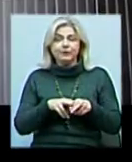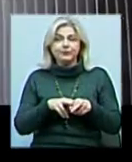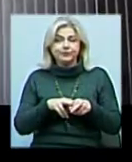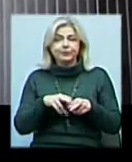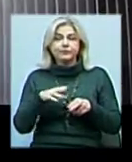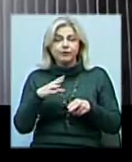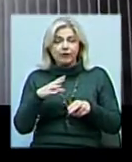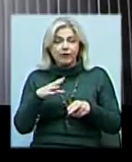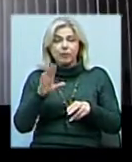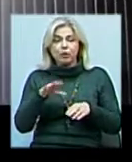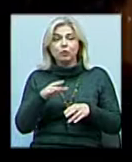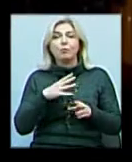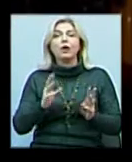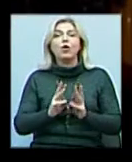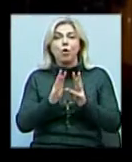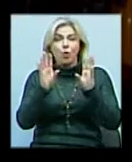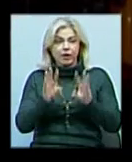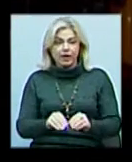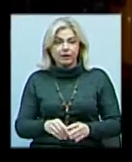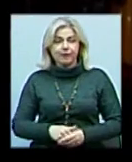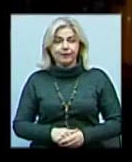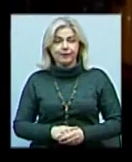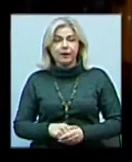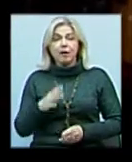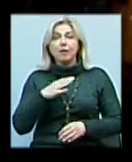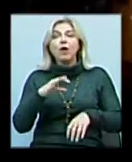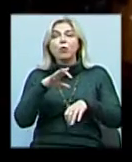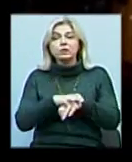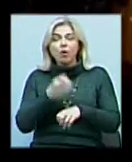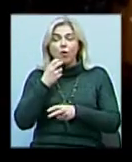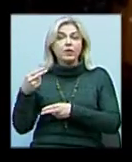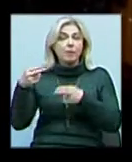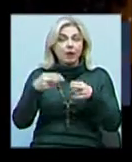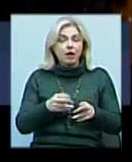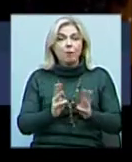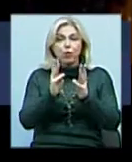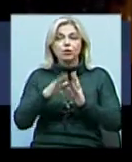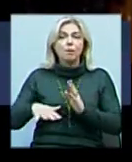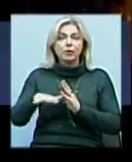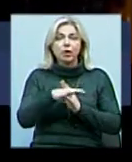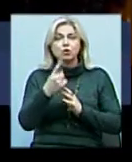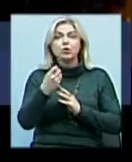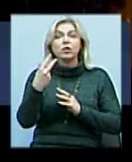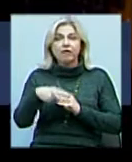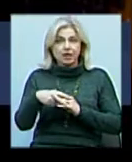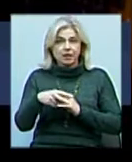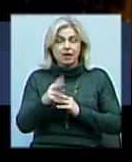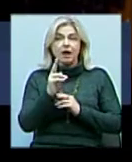Вогонь гасили понад 2 години. Після проведення розвідки встановлено, що площадь пожежі склала 120 метрів квадратних.